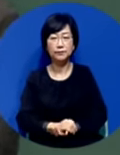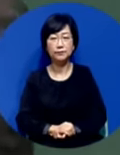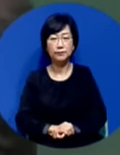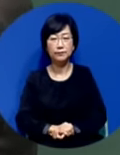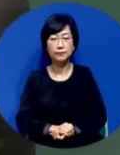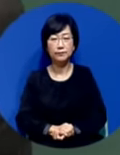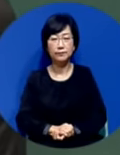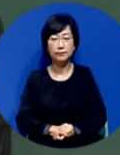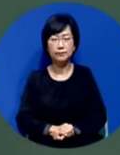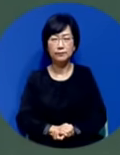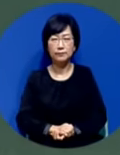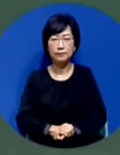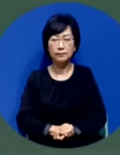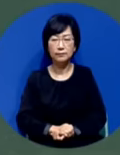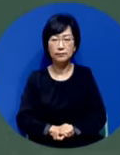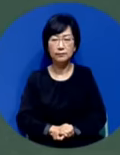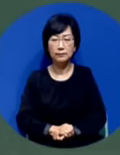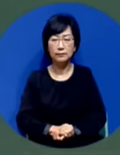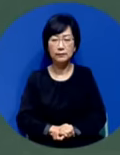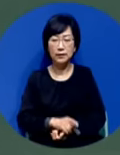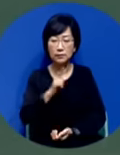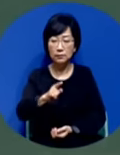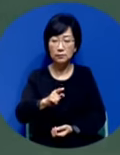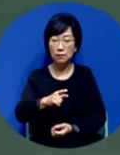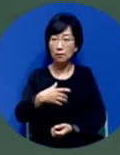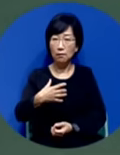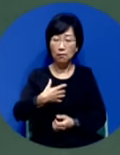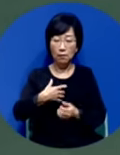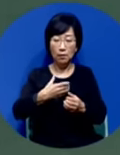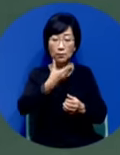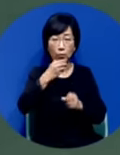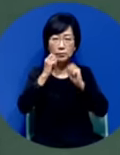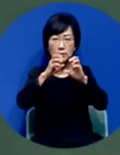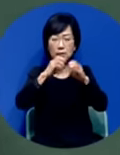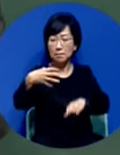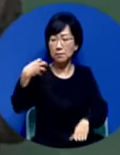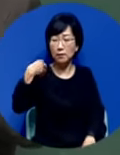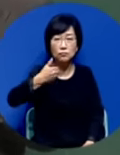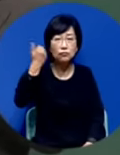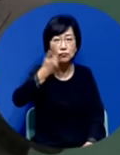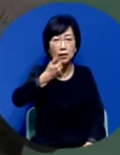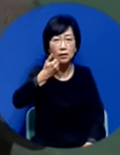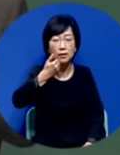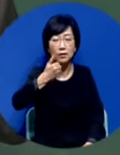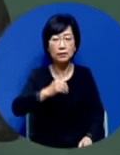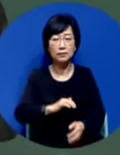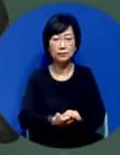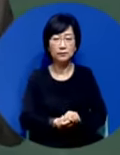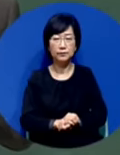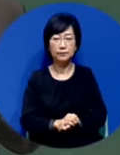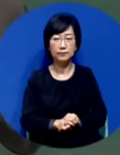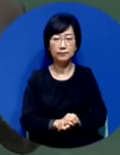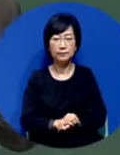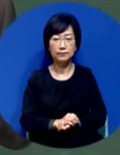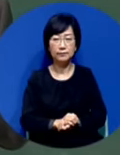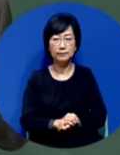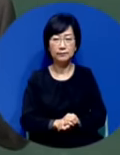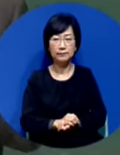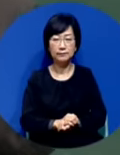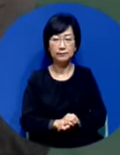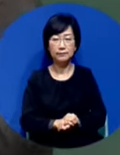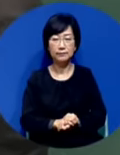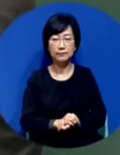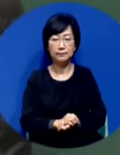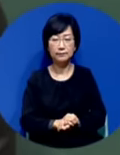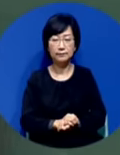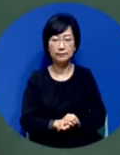이 대열에 누가 섰습니까? 이게 키라니까요. 谁站在这个队列之中呢? 这是钥匙。 뭘 했더니 응답이 온다? 뭘 했더니 안 온다? 그런 정도가